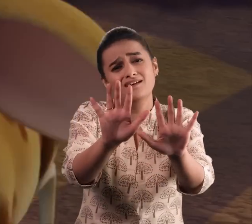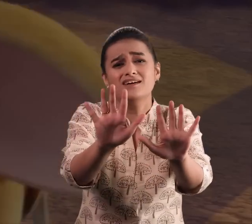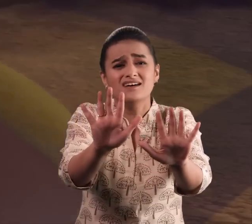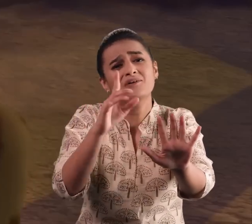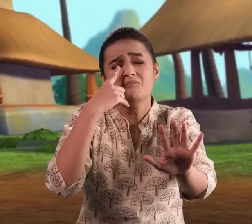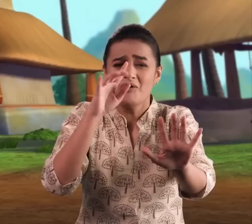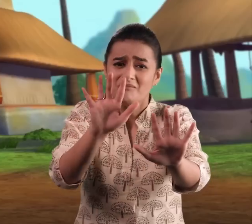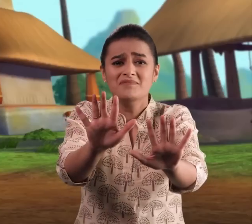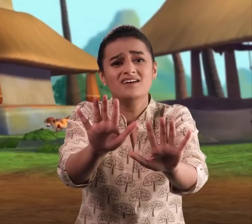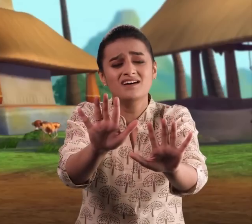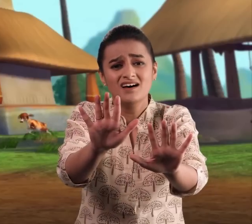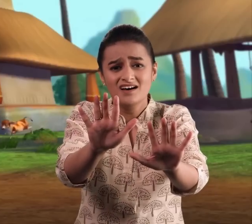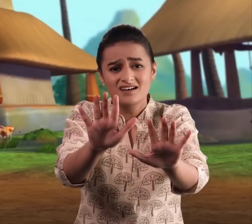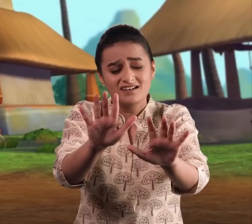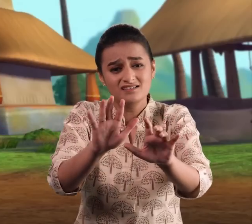रुको माँ।